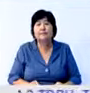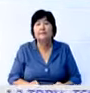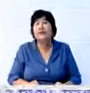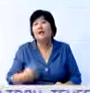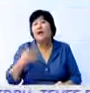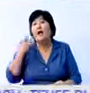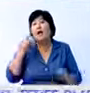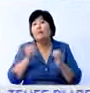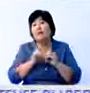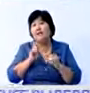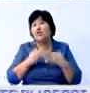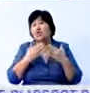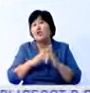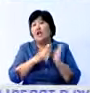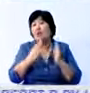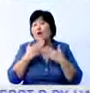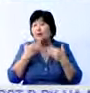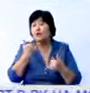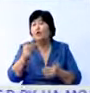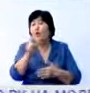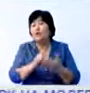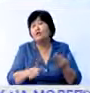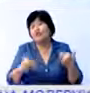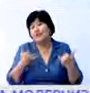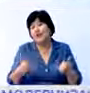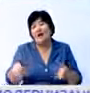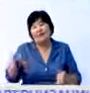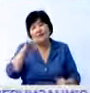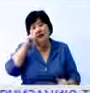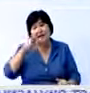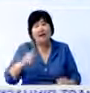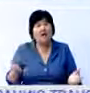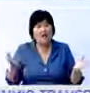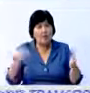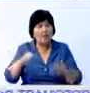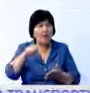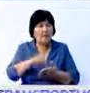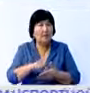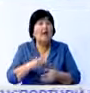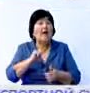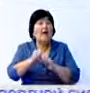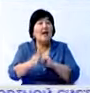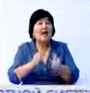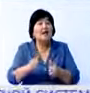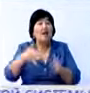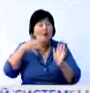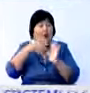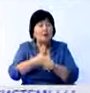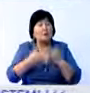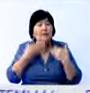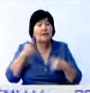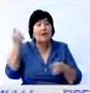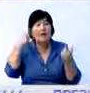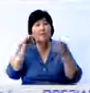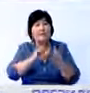Я постоянный читатель библиотеки, прочитал его стихи сегодня. Всех казахстанцев приглашаю принять участие в эстафете и углубленно читать